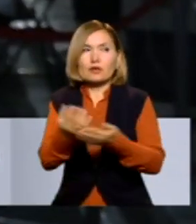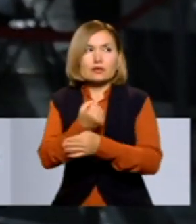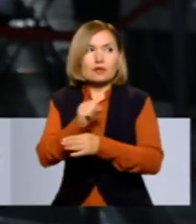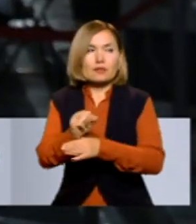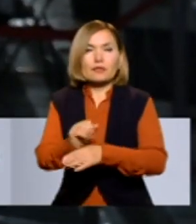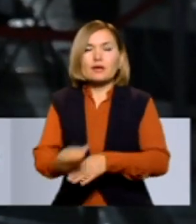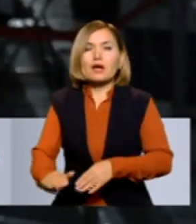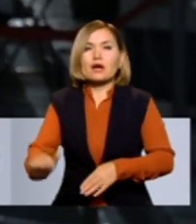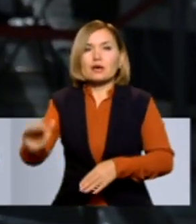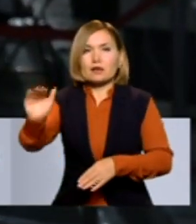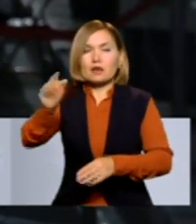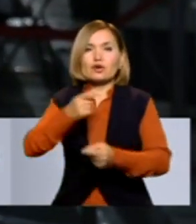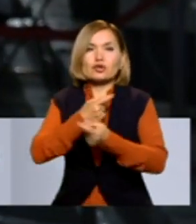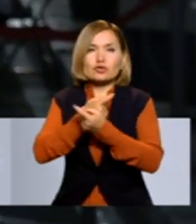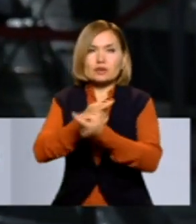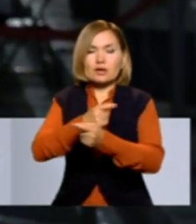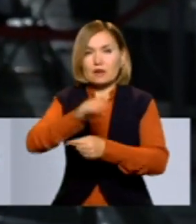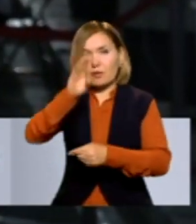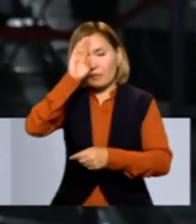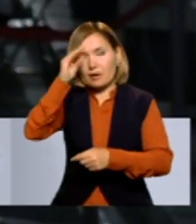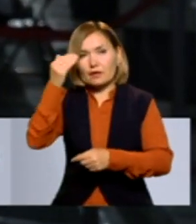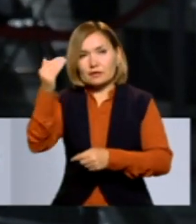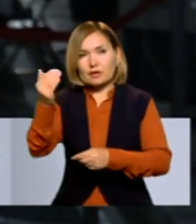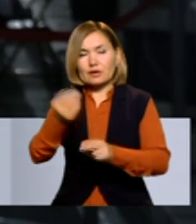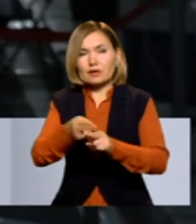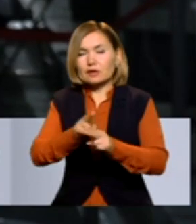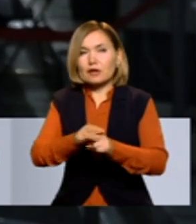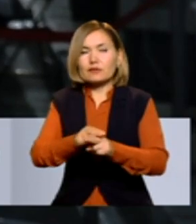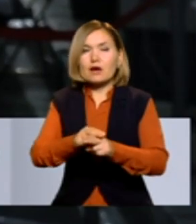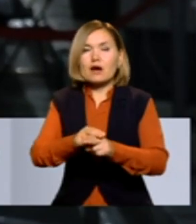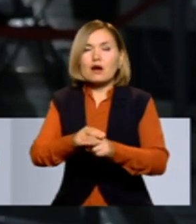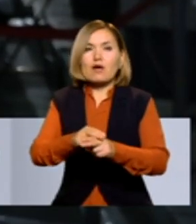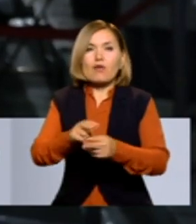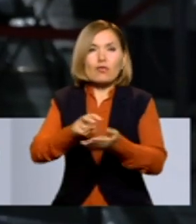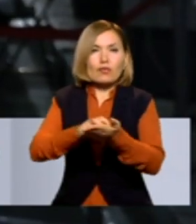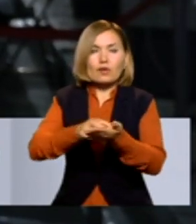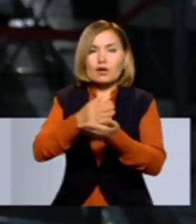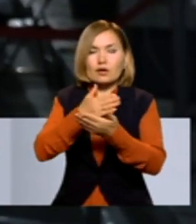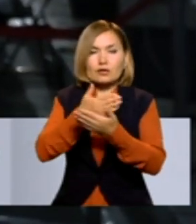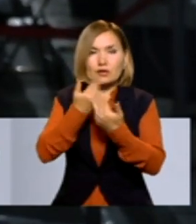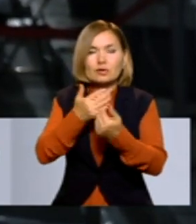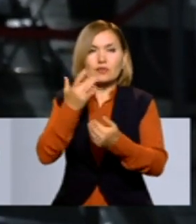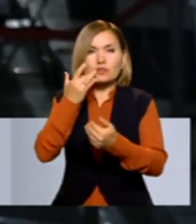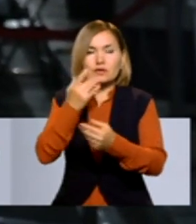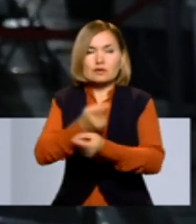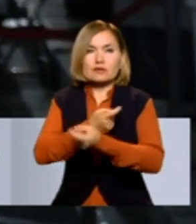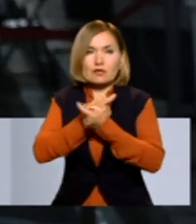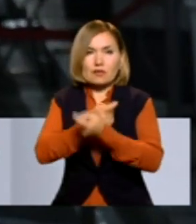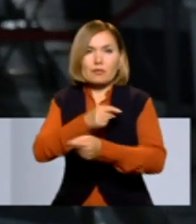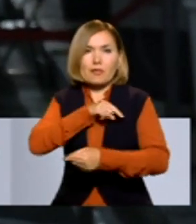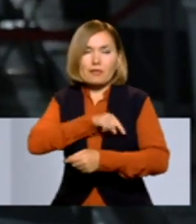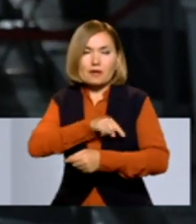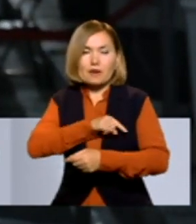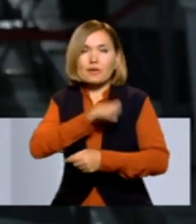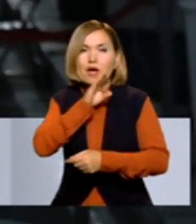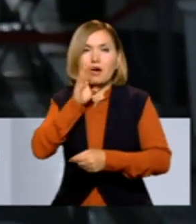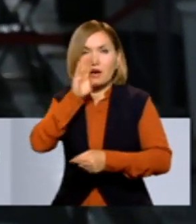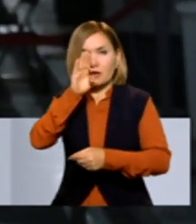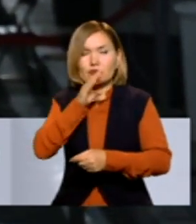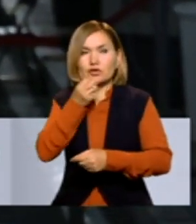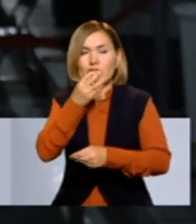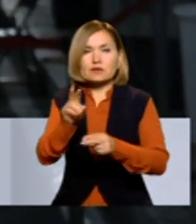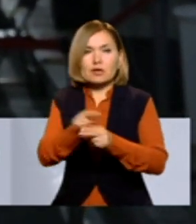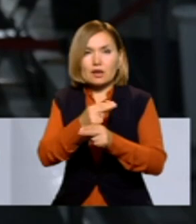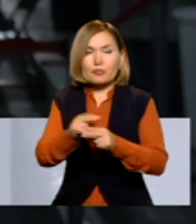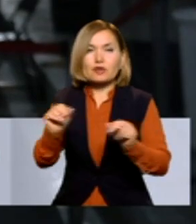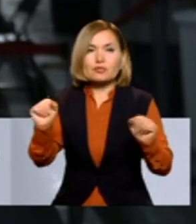кішкентай кезіміз жігерлі бала ғой, ол ешкімнен жасқанбайды. Өзінің туа бітті, мынау Алла тағала берген мінезі, әкешесі тәрбиелеген, одан